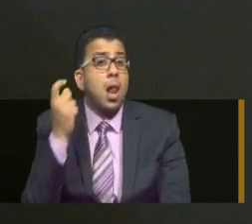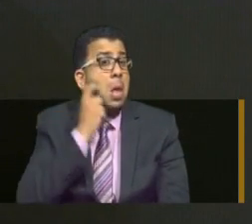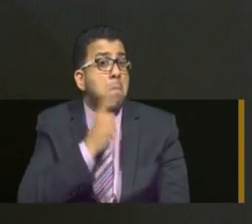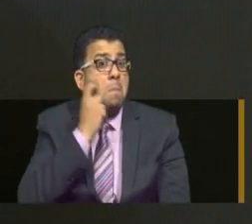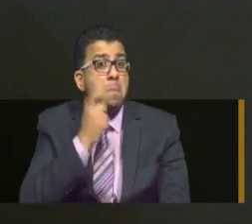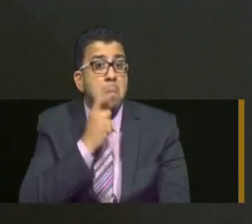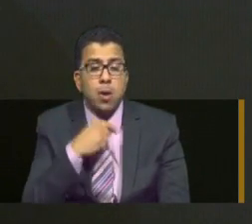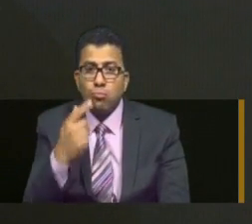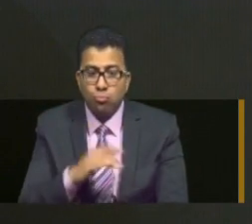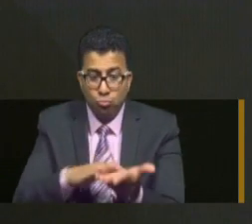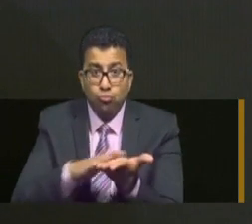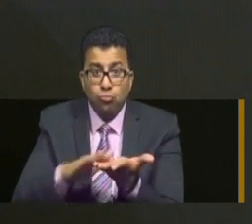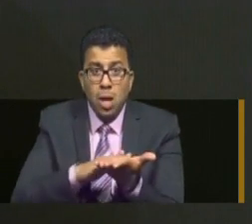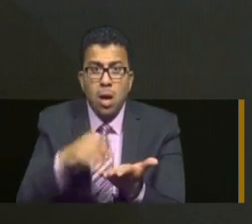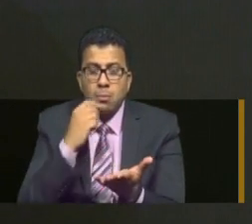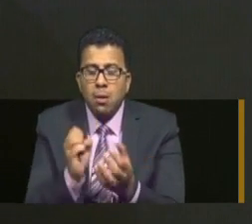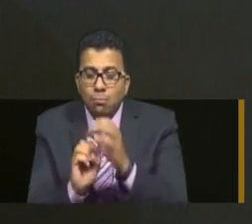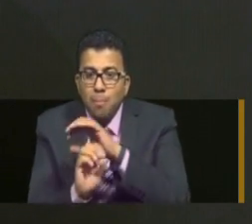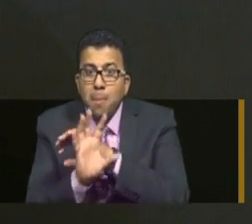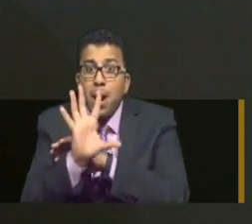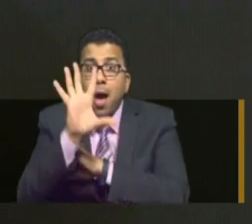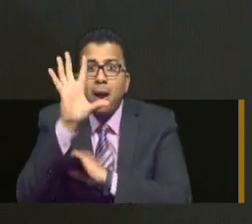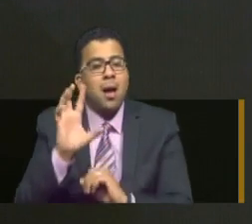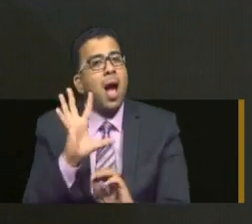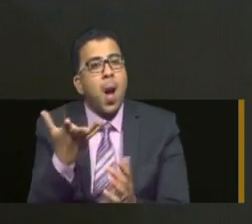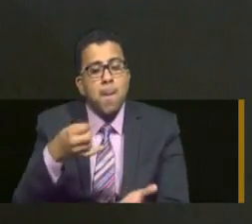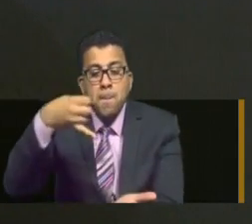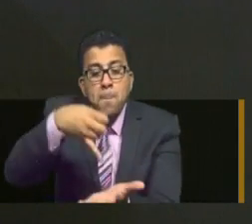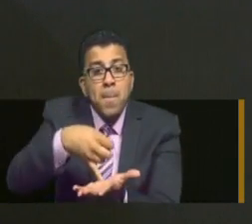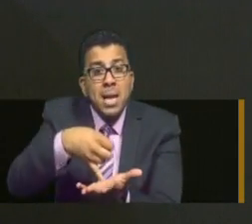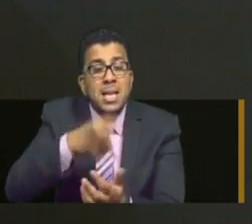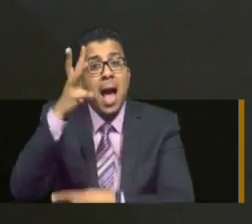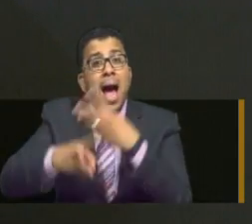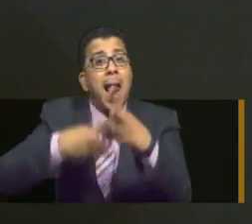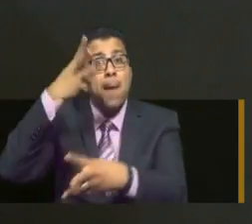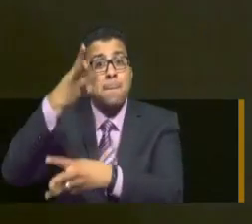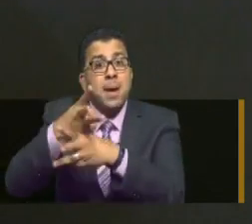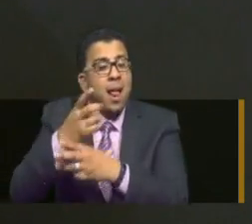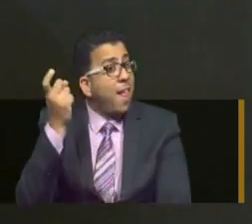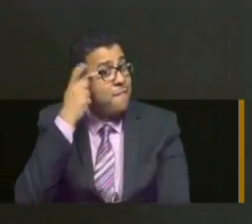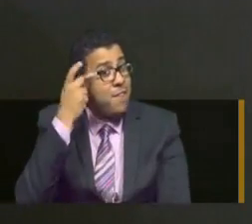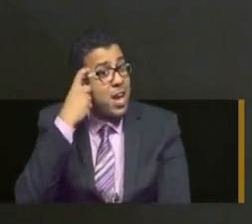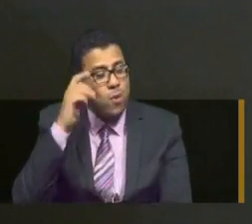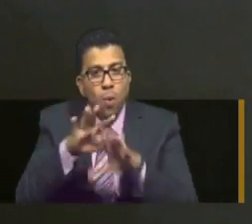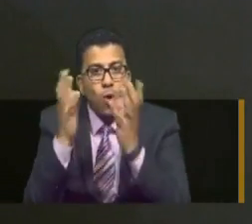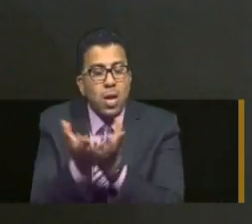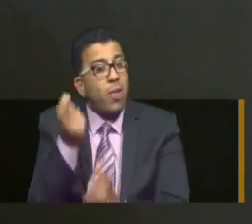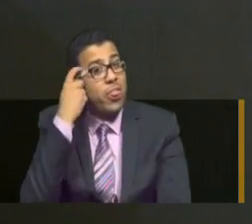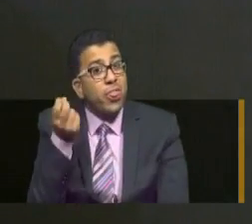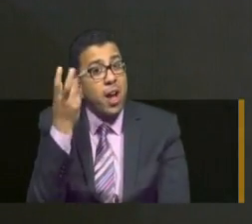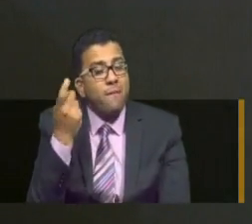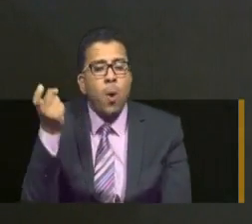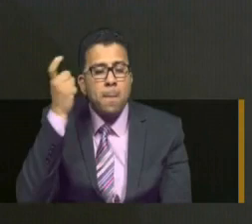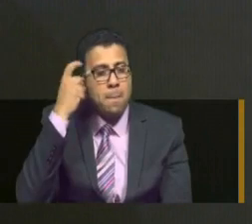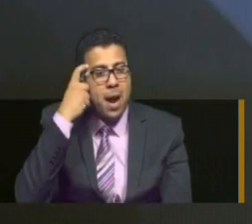الإمارات منصة حقيقية أو منارة أو مركز وعاصمة عالمية للفكر والمحتوى والثقافة